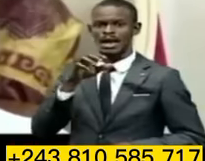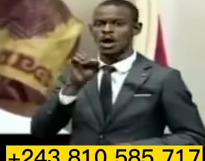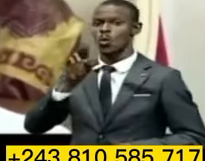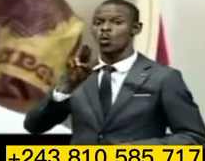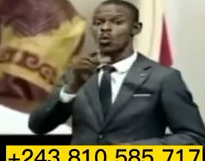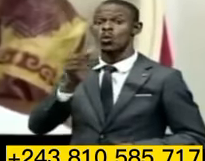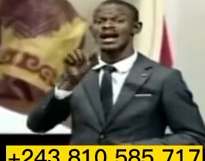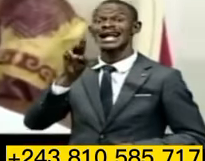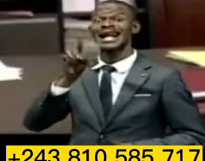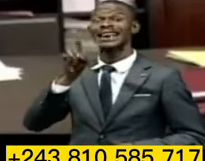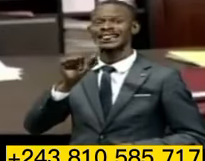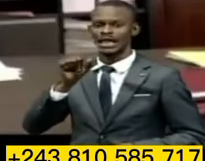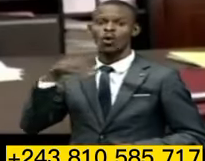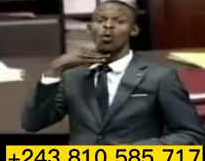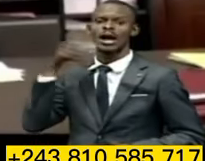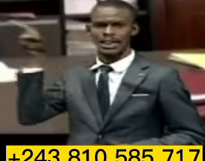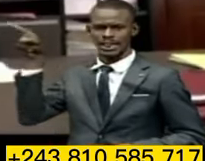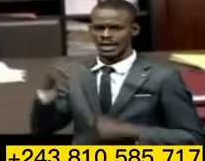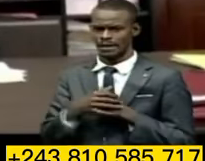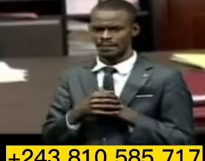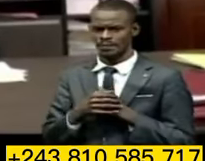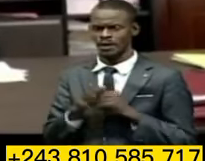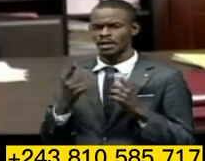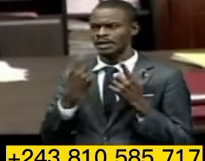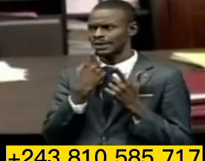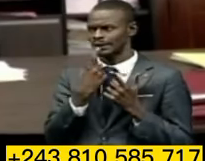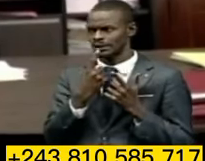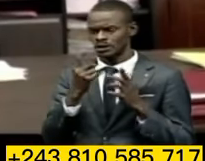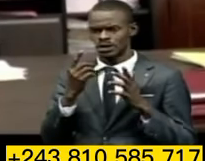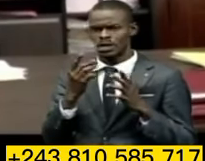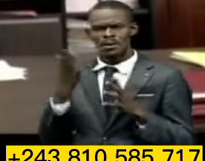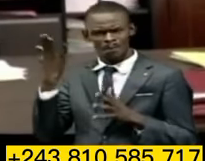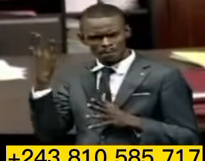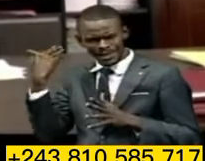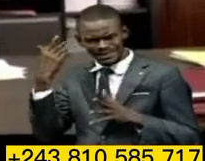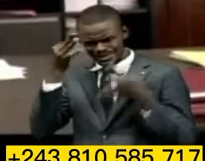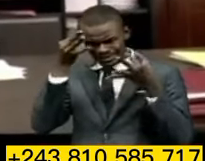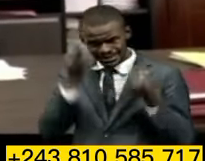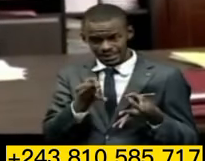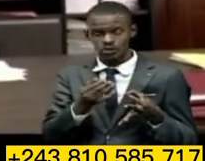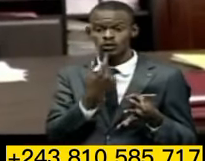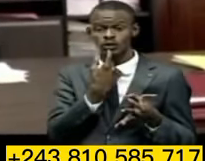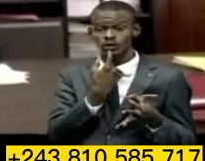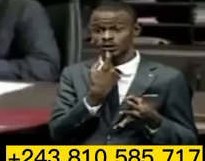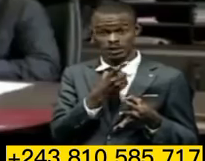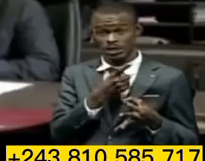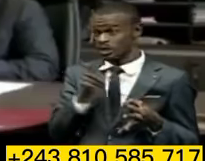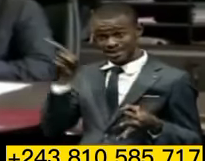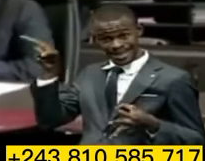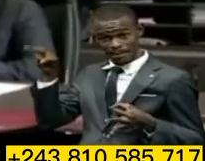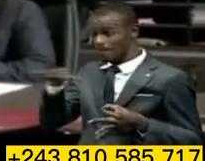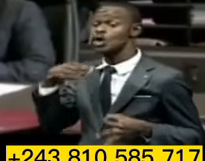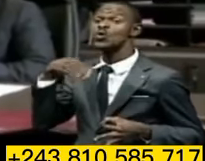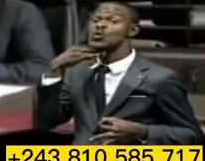Congo. Elle a rappelé qu'au terme de cet arrêt, les montants intégrales dus à notre pays doivent être acquittés par